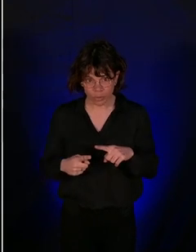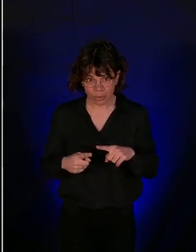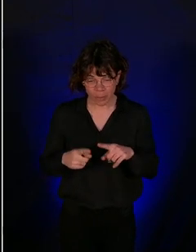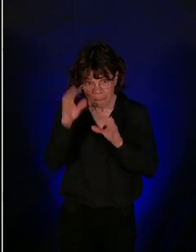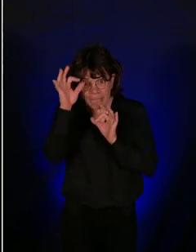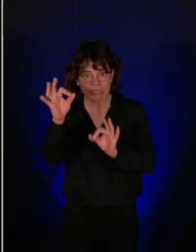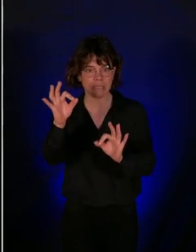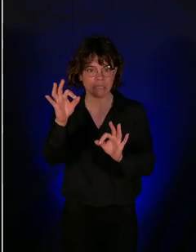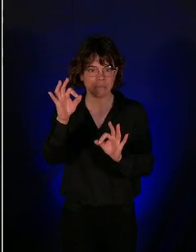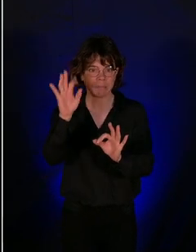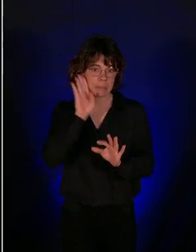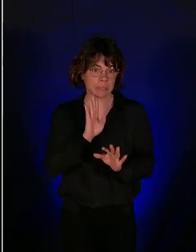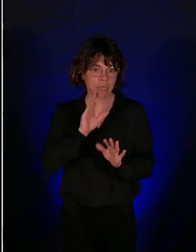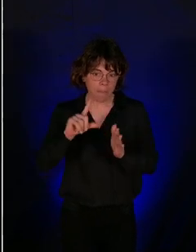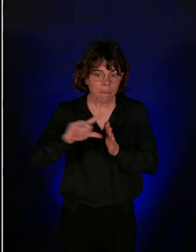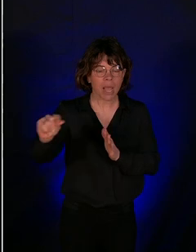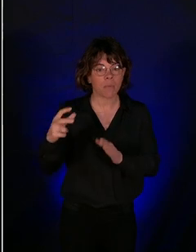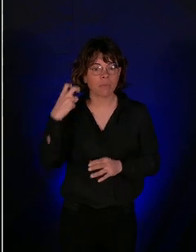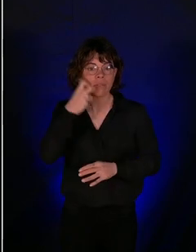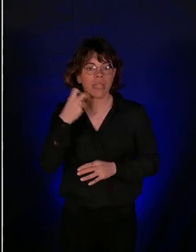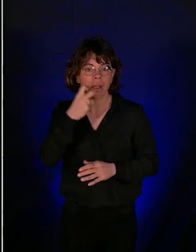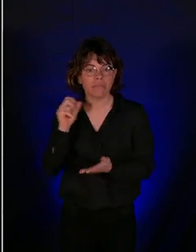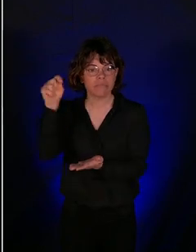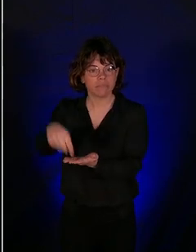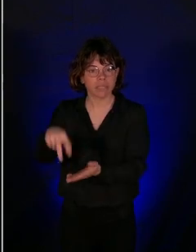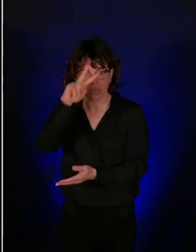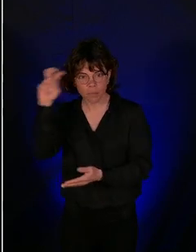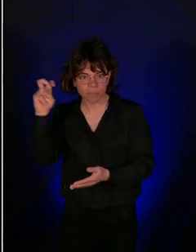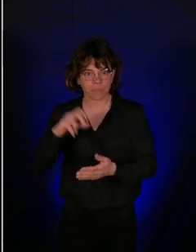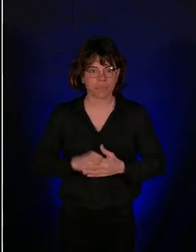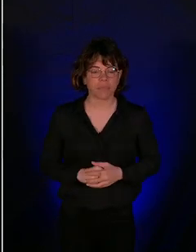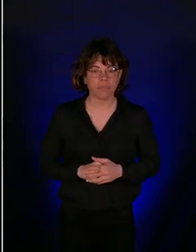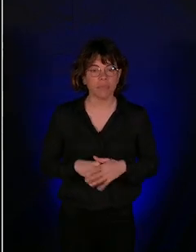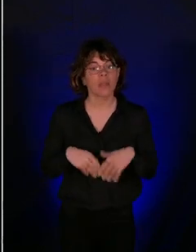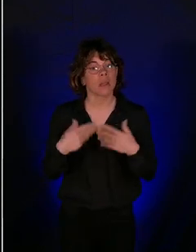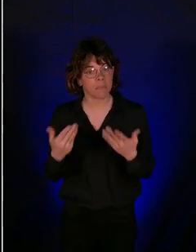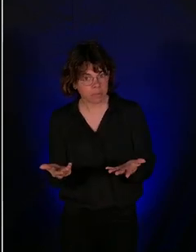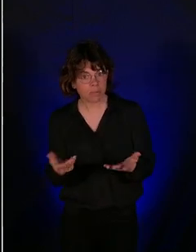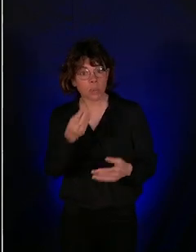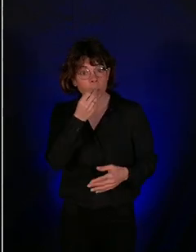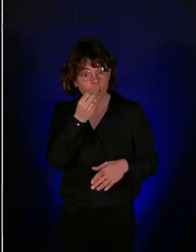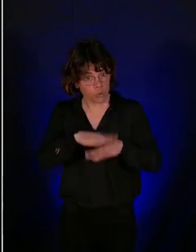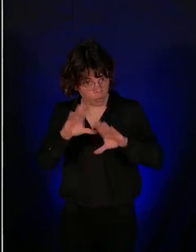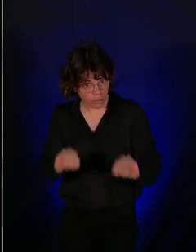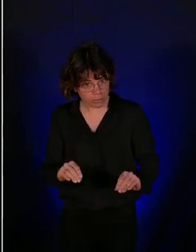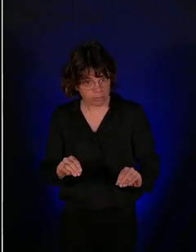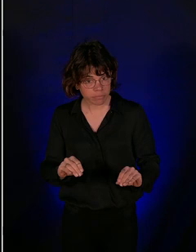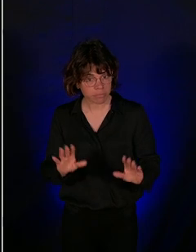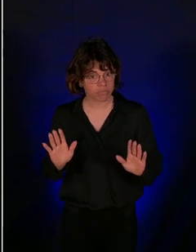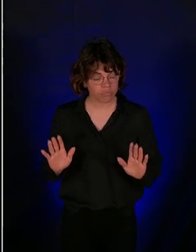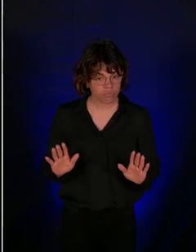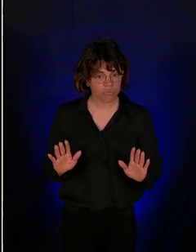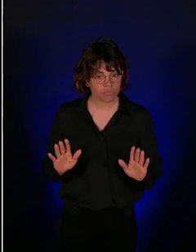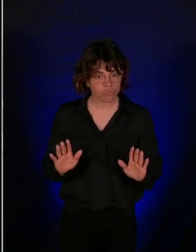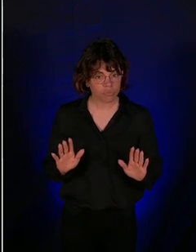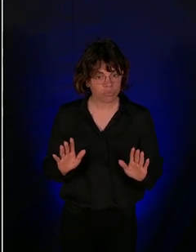partiront à 12h30 pour pouvoir aller à la gare de Clermont-Ferrand. Il y aura ensuite, pour ceux qui mangent ici, qui déjeunent ici, un